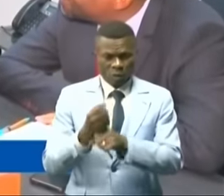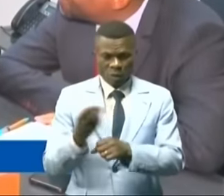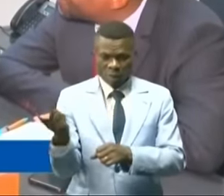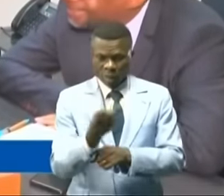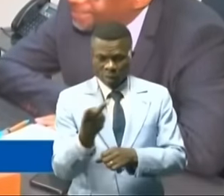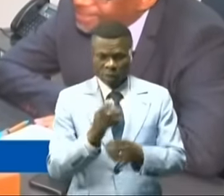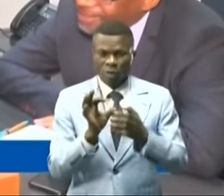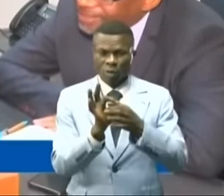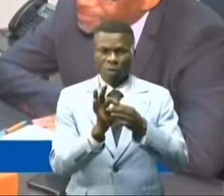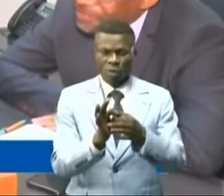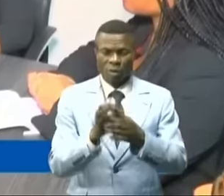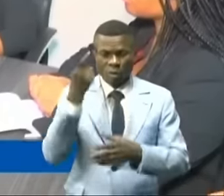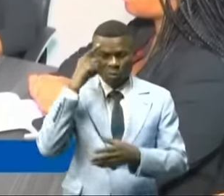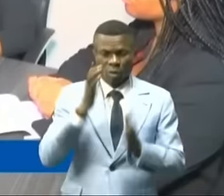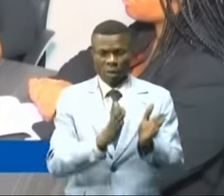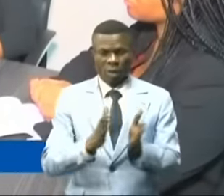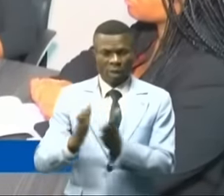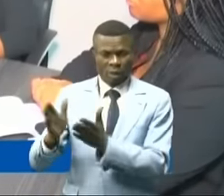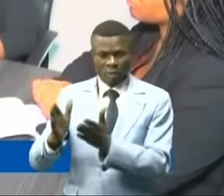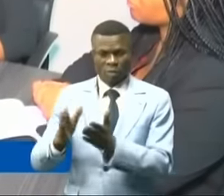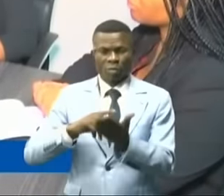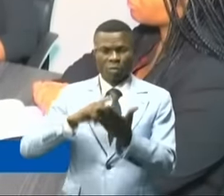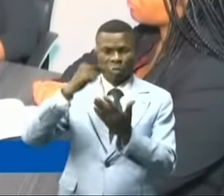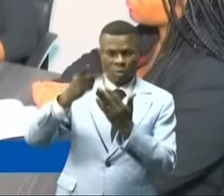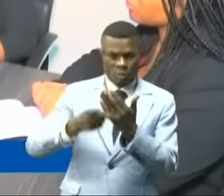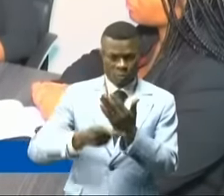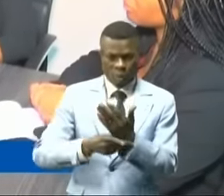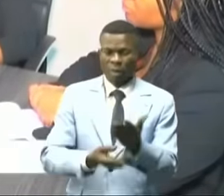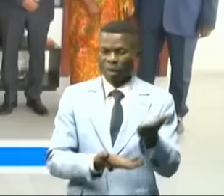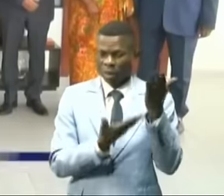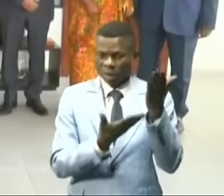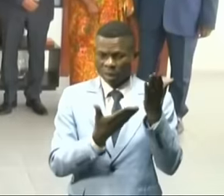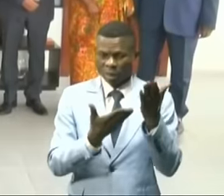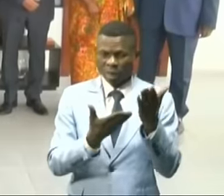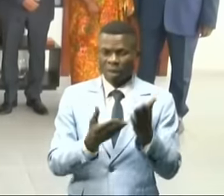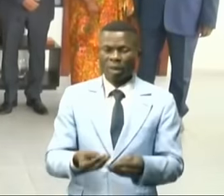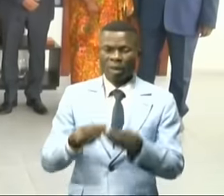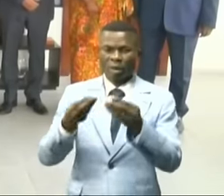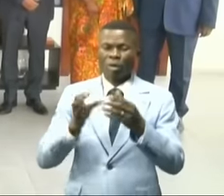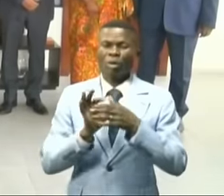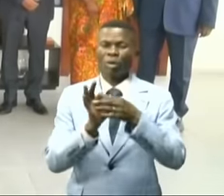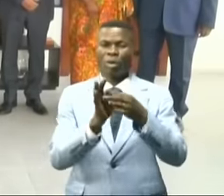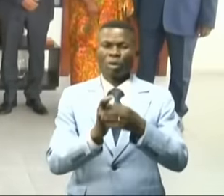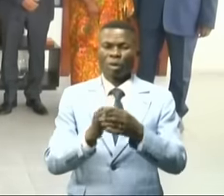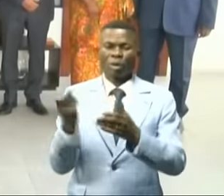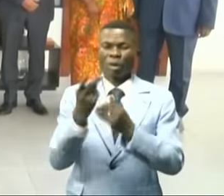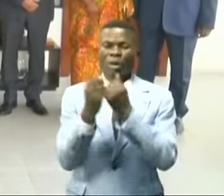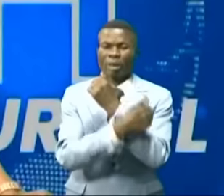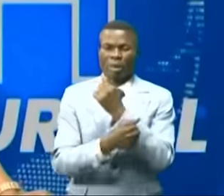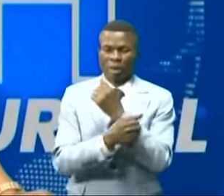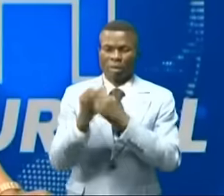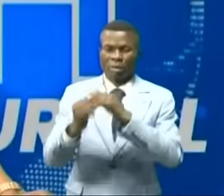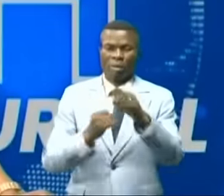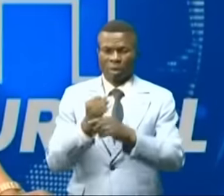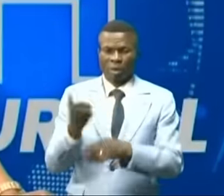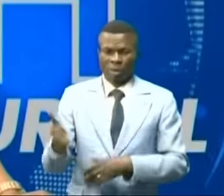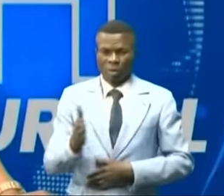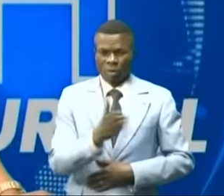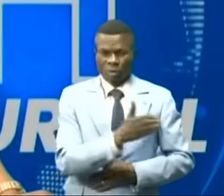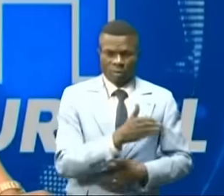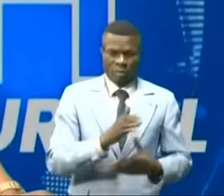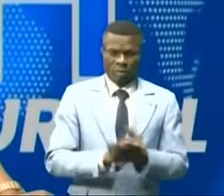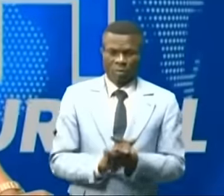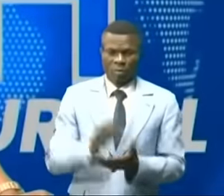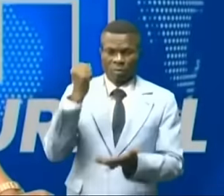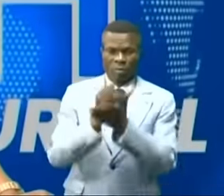commun accord pour élaborer un agenda genre spécifique pour la coopération internationale.